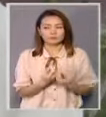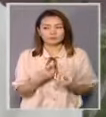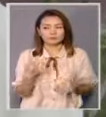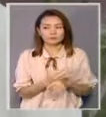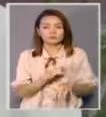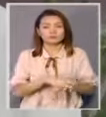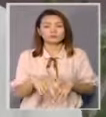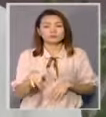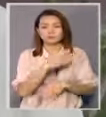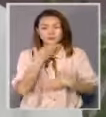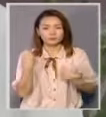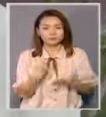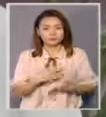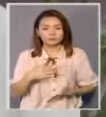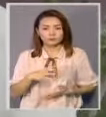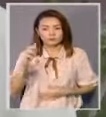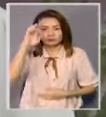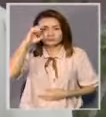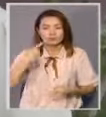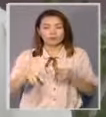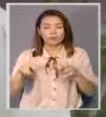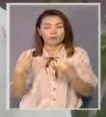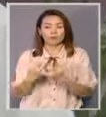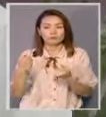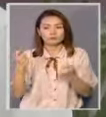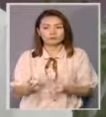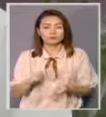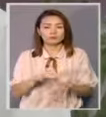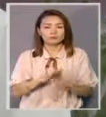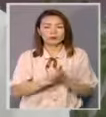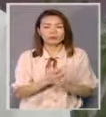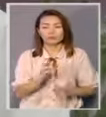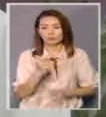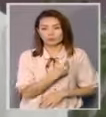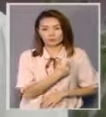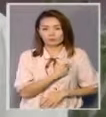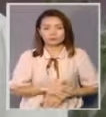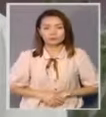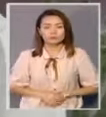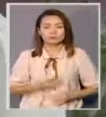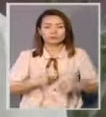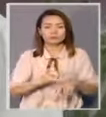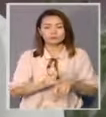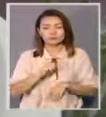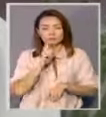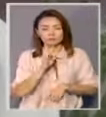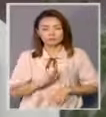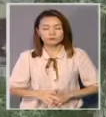бірде-бір банктен көрмедім. Неге үкімет басқа комиссиясы төмен банктермен келісімшартқа отырмайды? Бізге өте